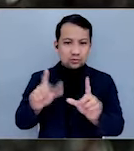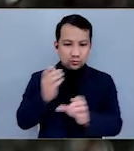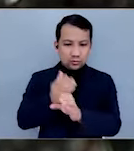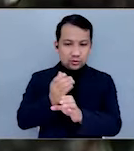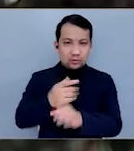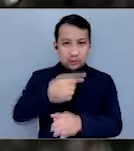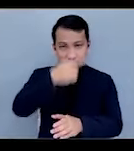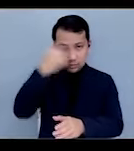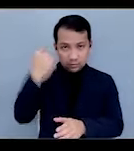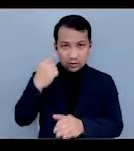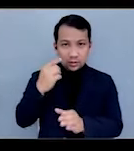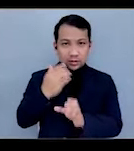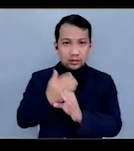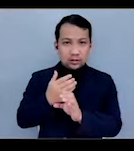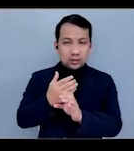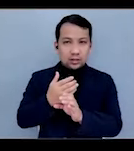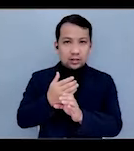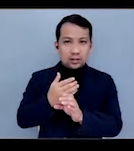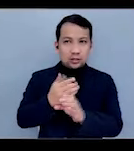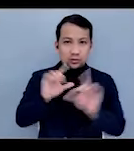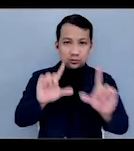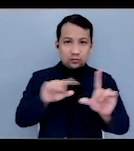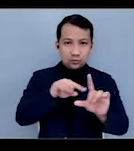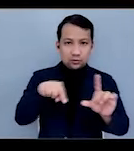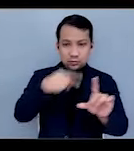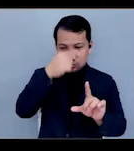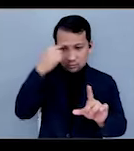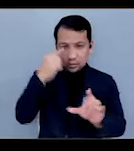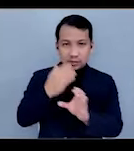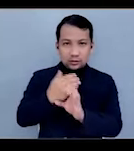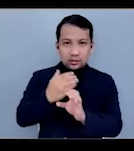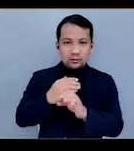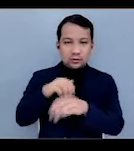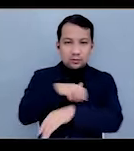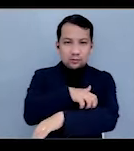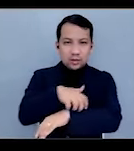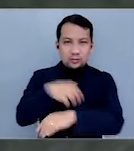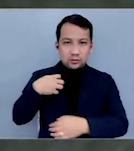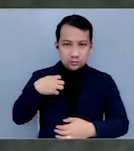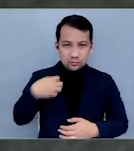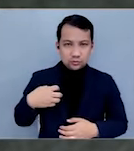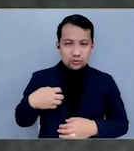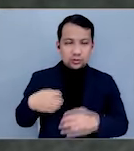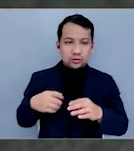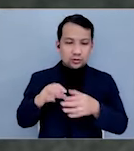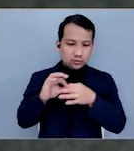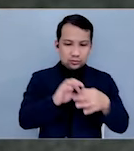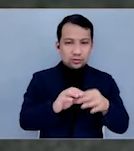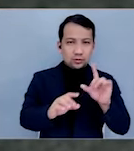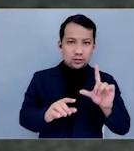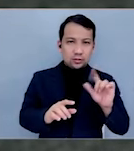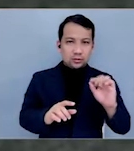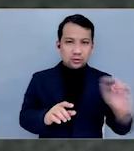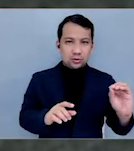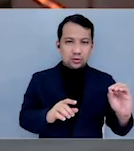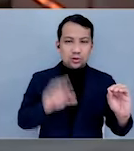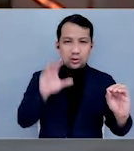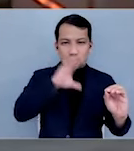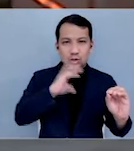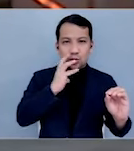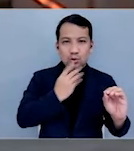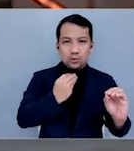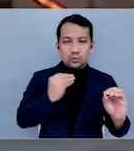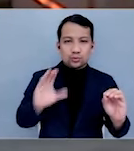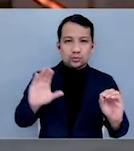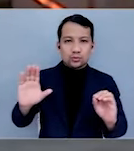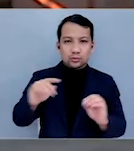luxury car. Nakikipag-ugnayan na ngayon ang Makati City Police sa Land Transportation Office para mahanap ang may-ari ng